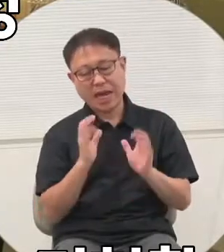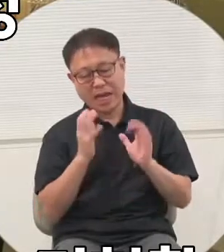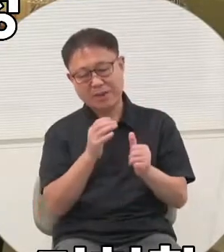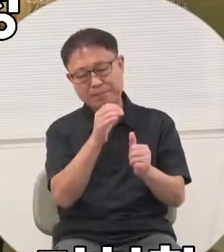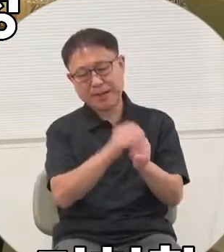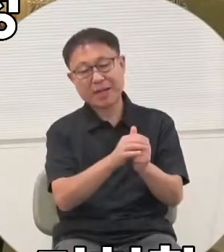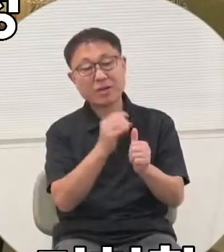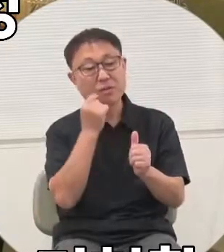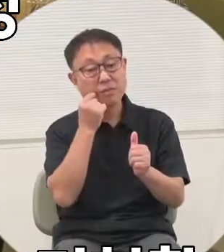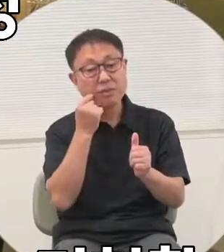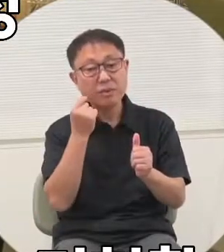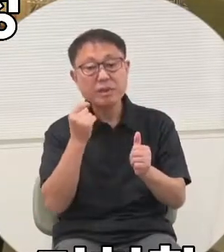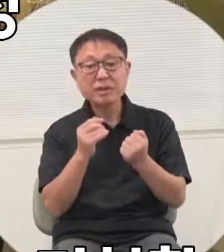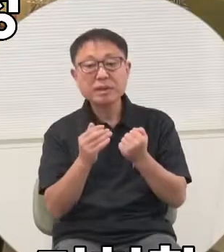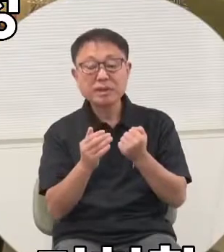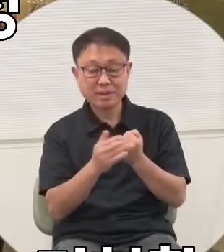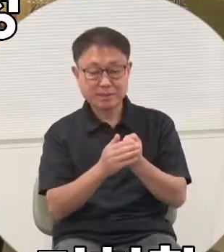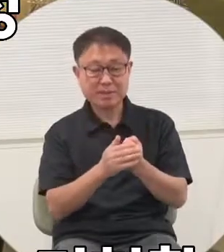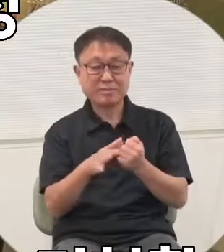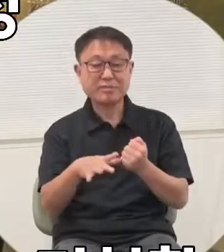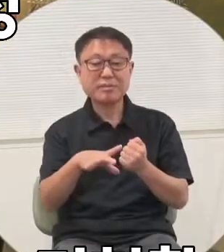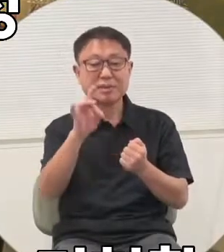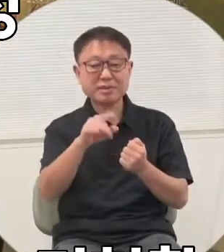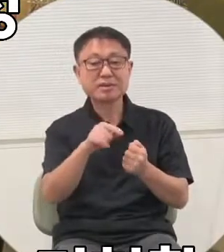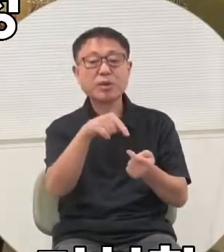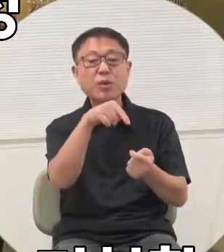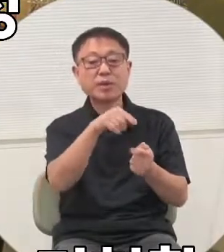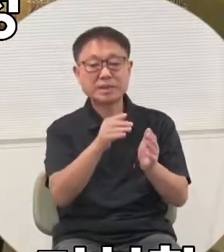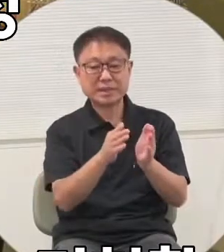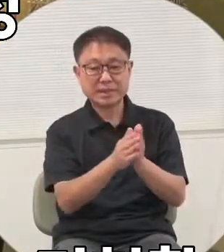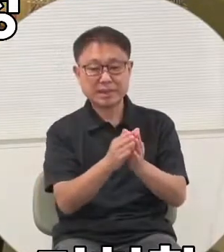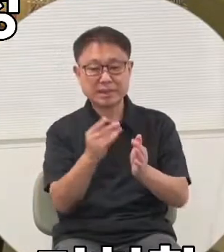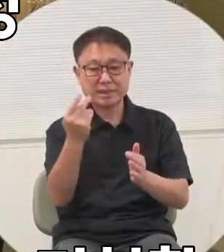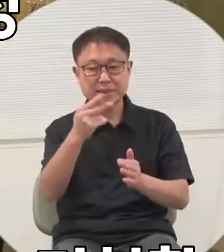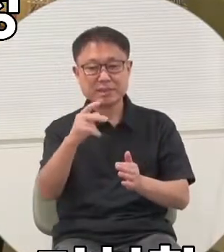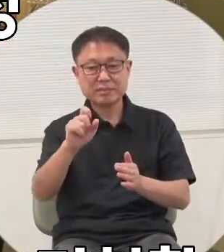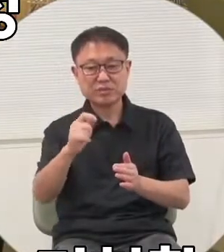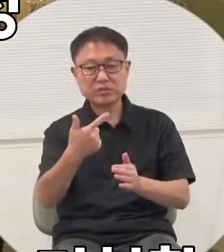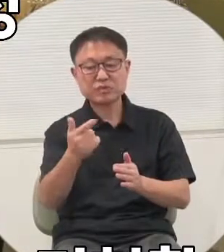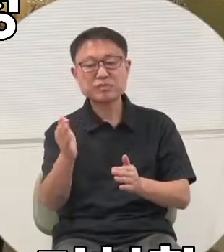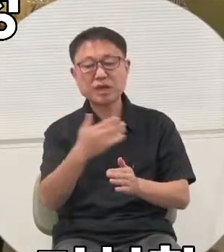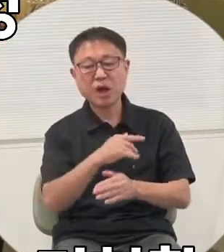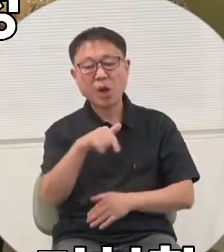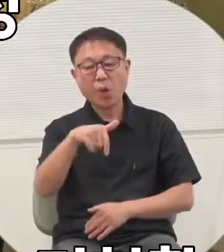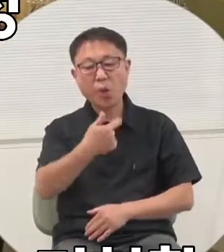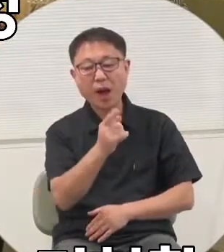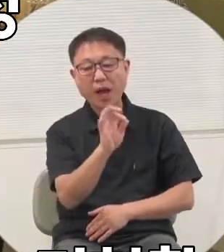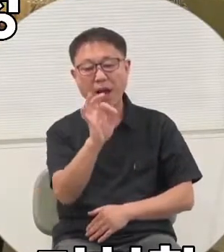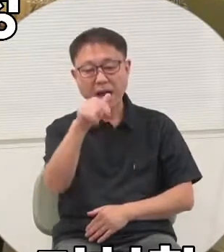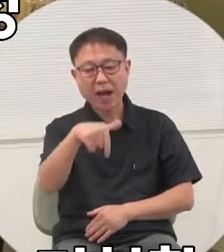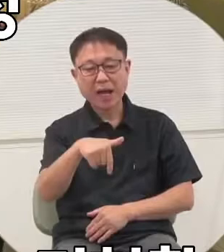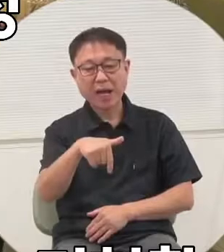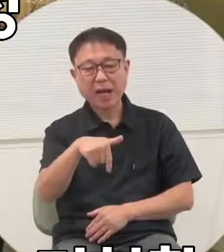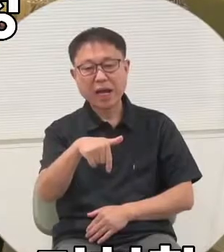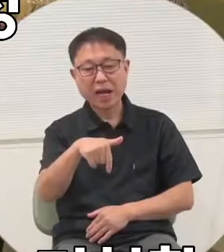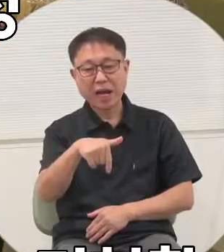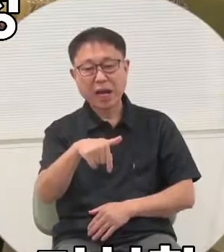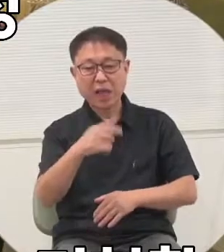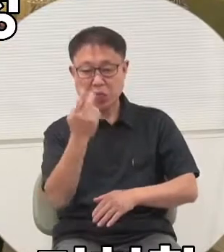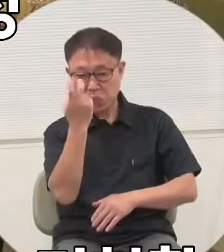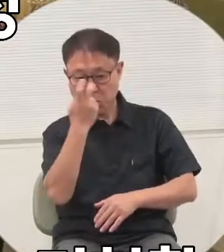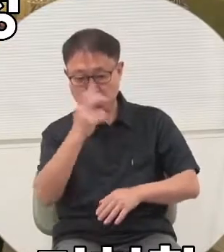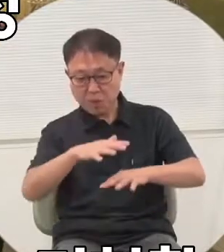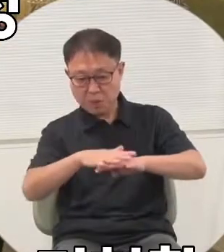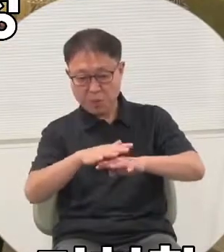아이들 돌볼 수 있는 것들 좀 시작으로 했다가 2016년부터는 관악 돌봄, 아이 돌봄 네트워크를 또 만들었다가